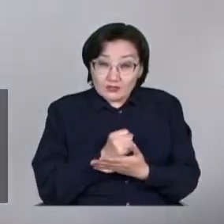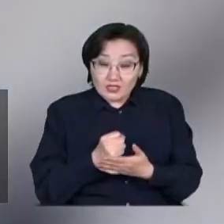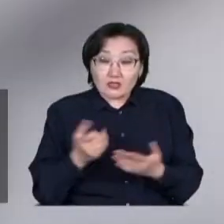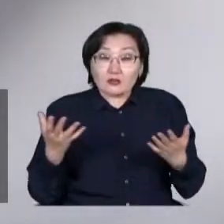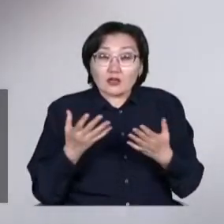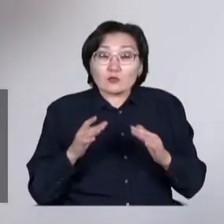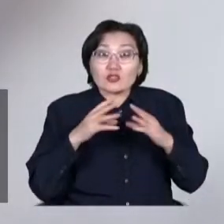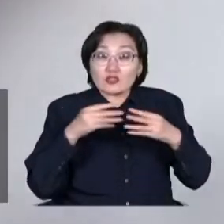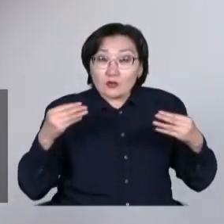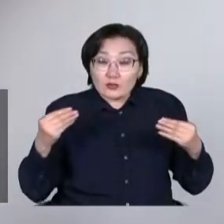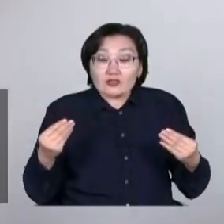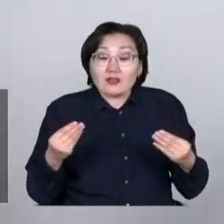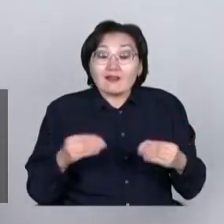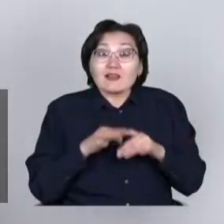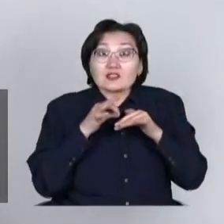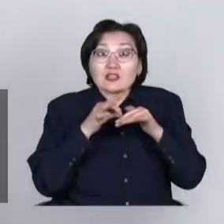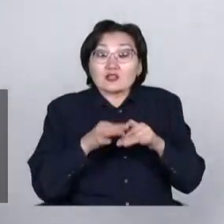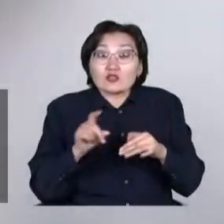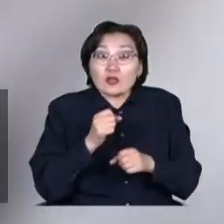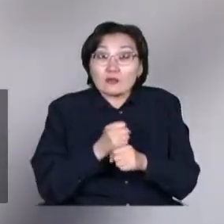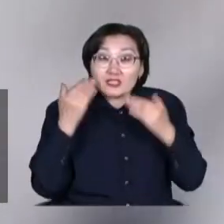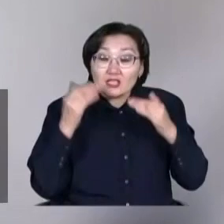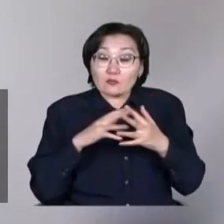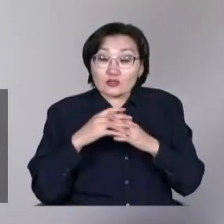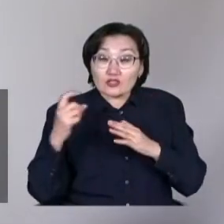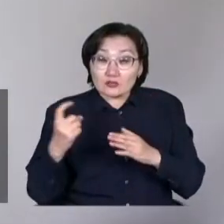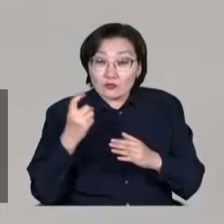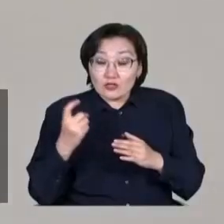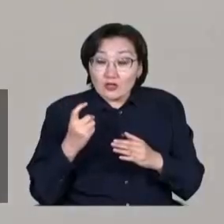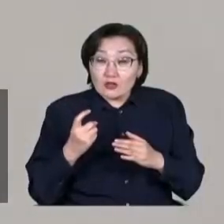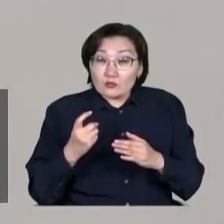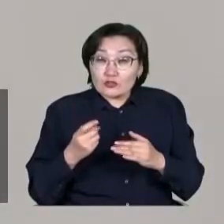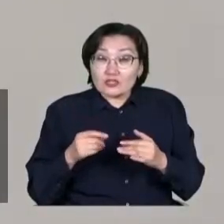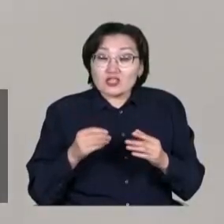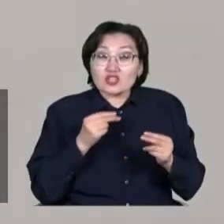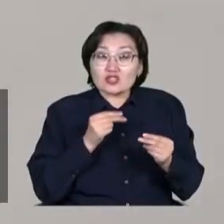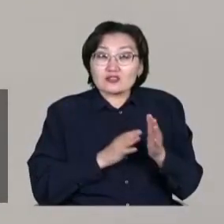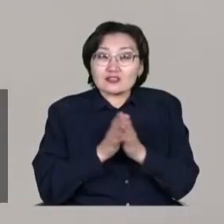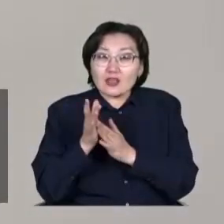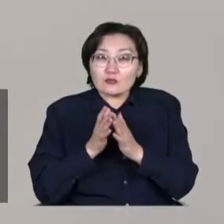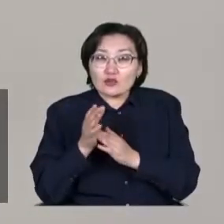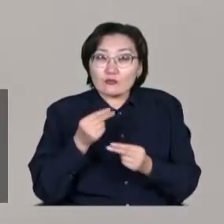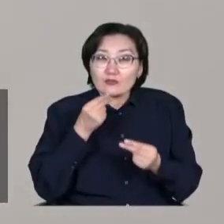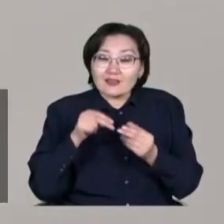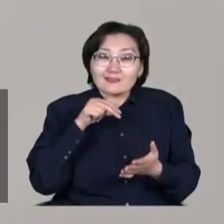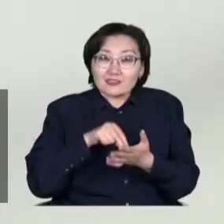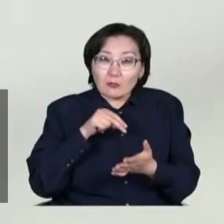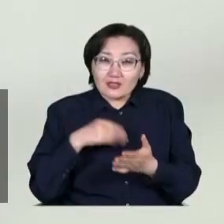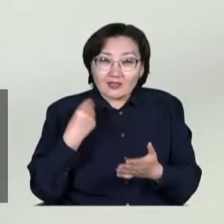қайтсем көктемге аман жетем деп амал іздеп отырған шаруалар жығылғанға жұдырық қылғандай жем шөптің қымбаттағанын айтып